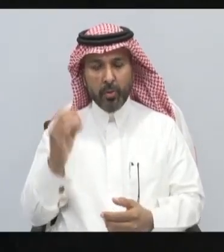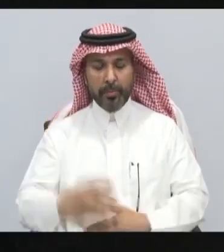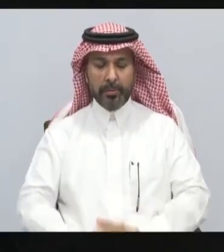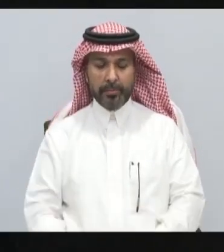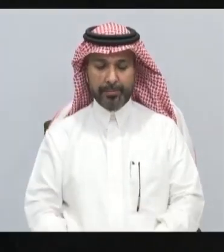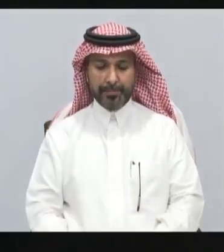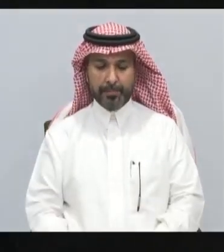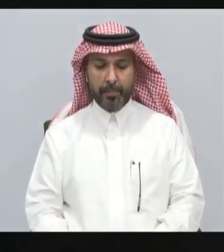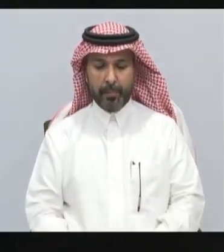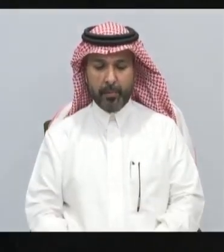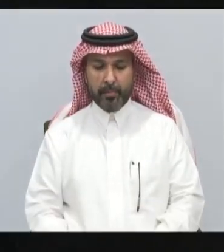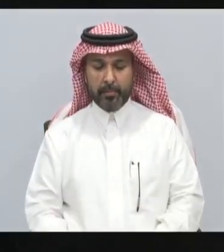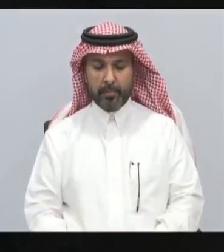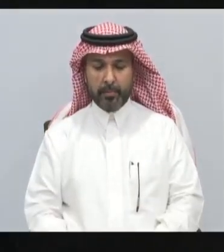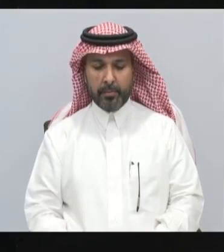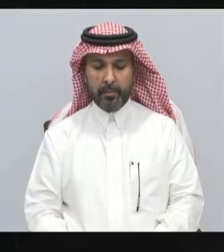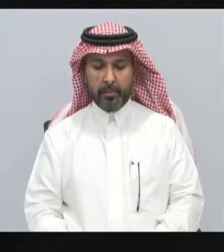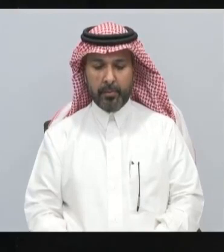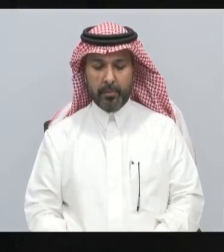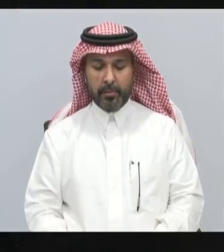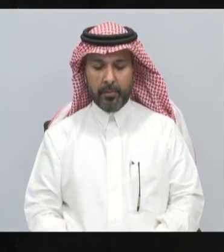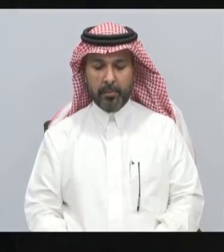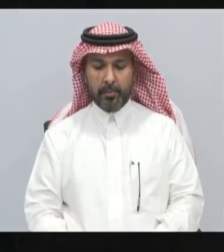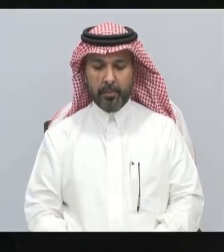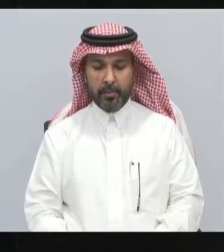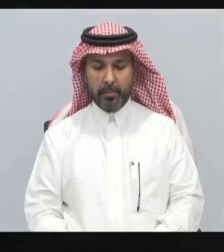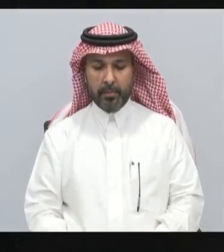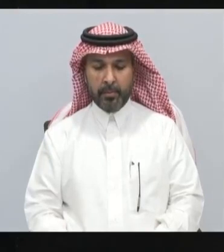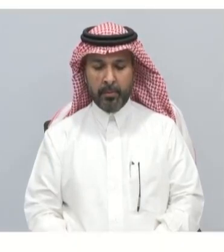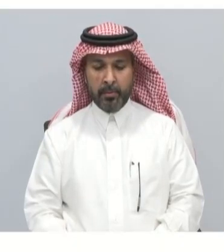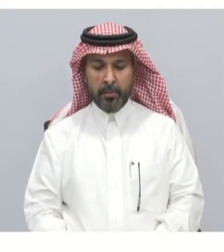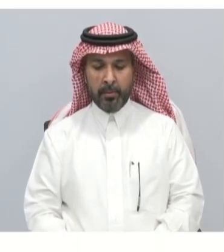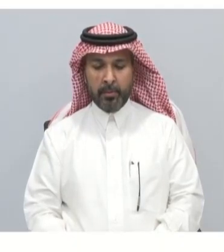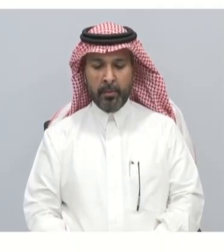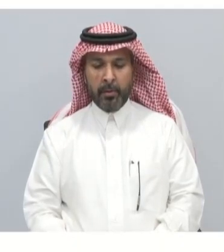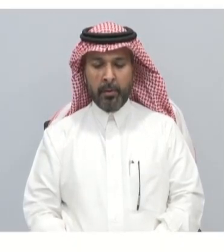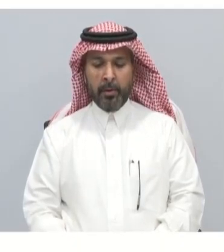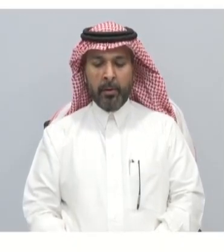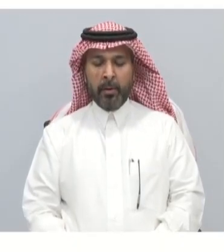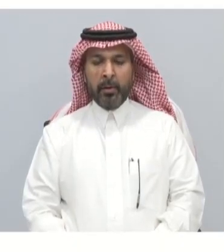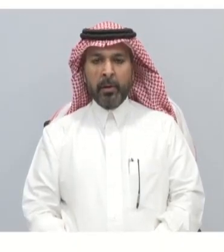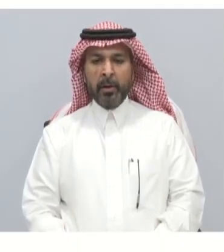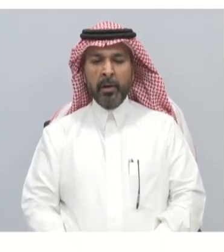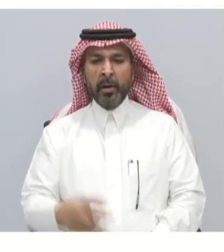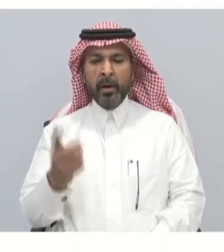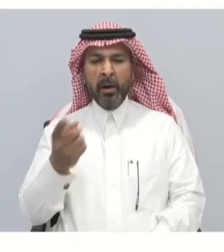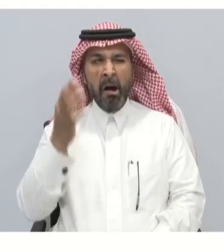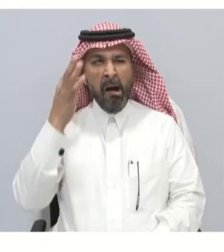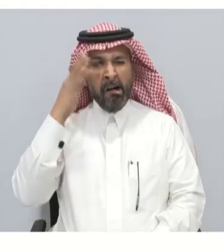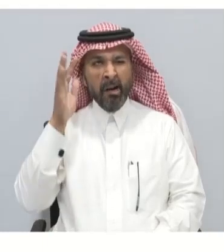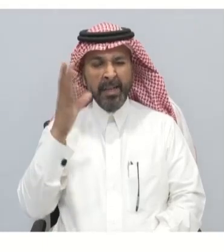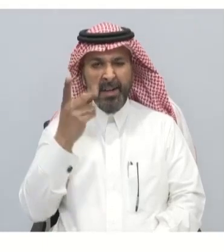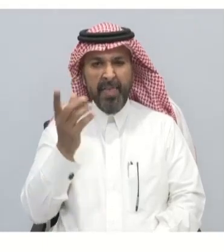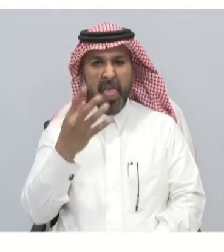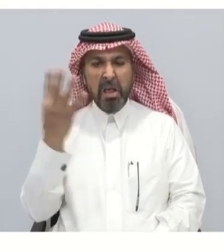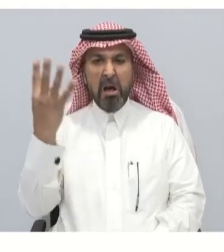ما راح يضبط الا على العدد اللي وصلنا له ولا لا اول شيء بالنسبه للاوراق المستقله لو كان صور 44